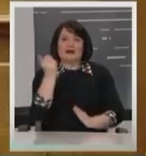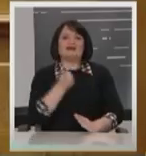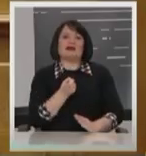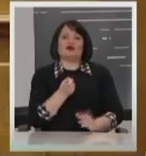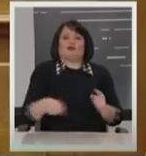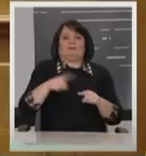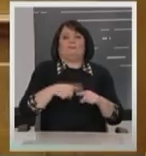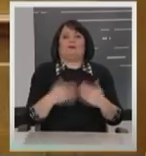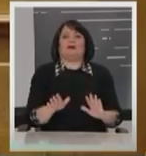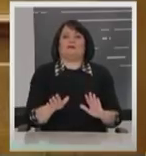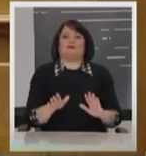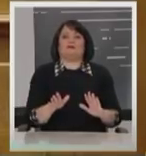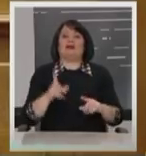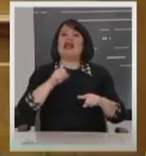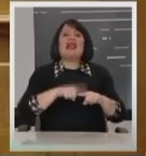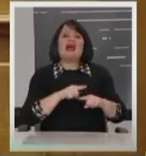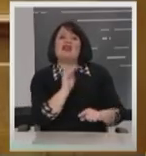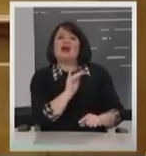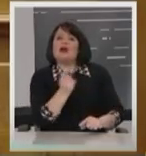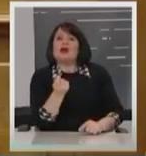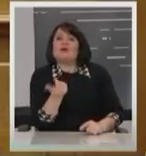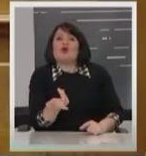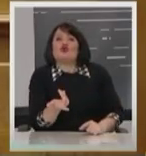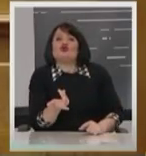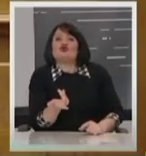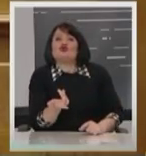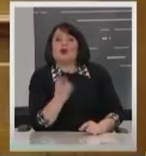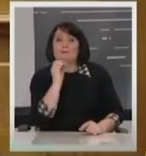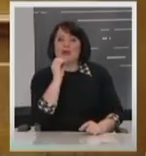11%. Η Ελλάδα πόσο, κύριε Τσίπρα, επιμερών σας?